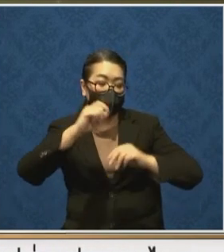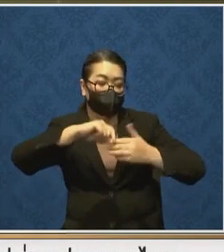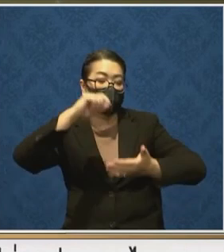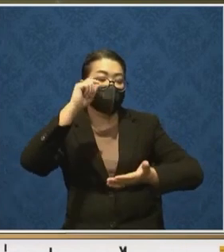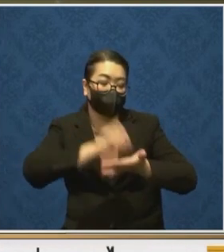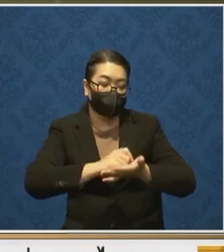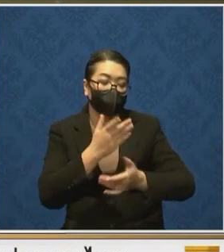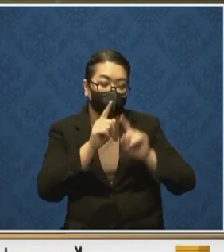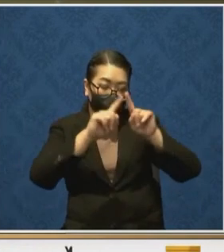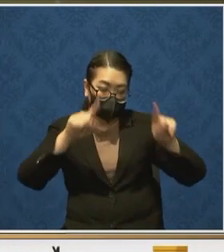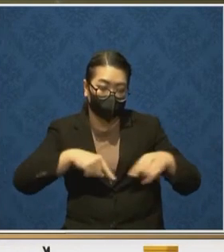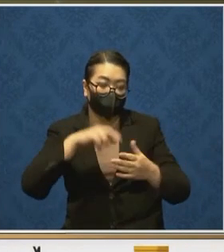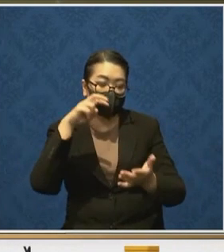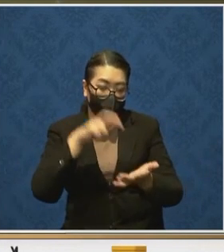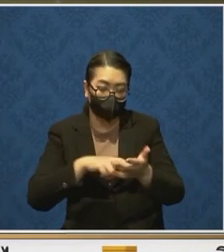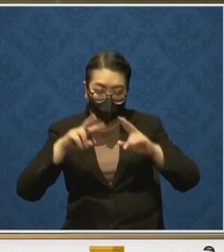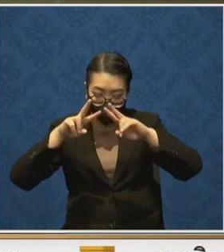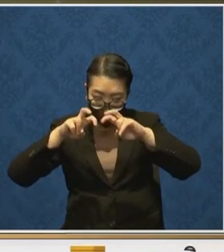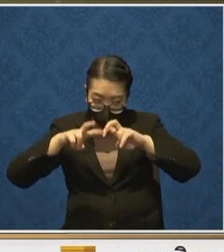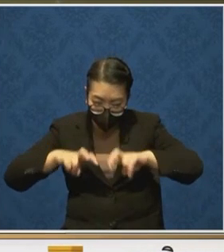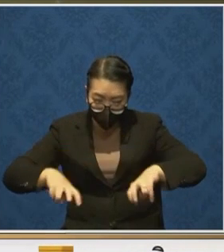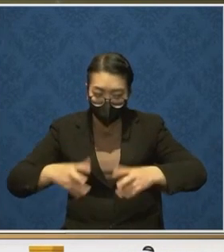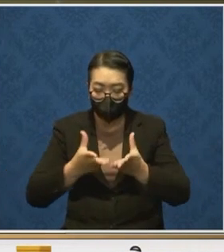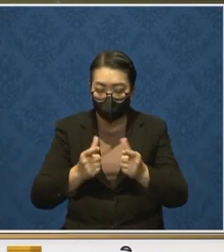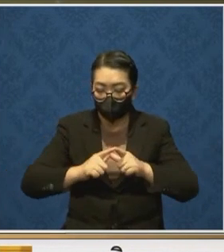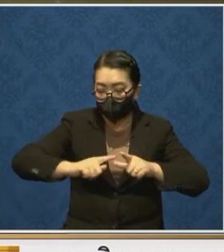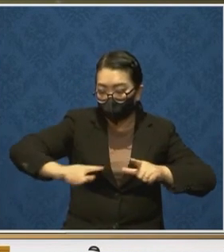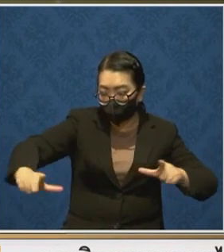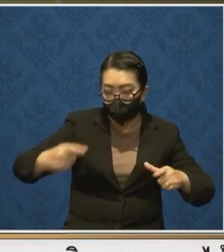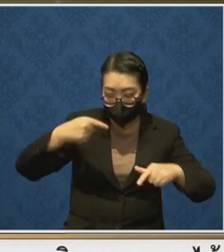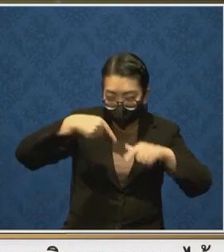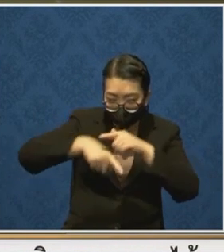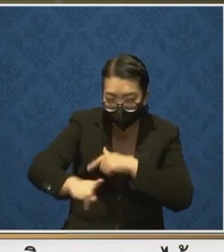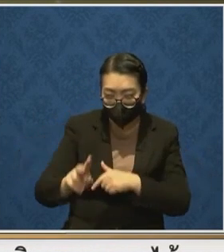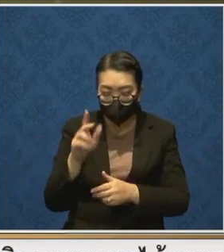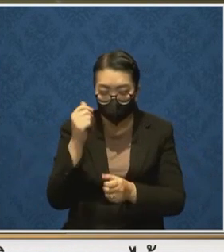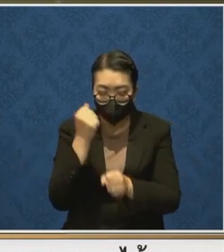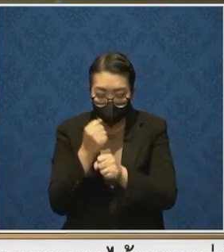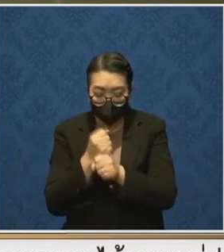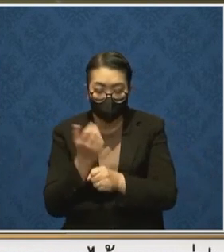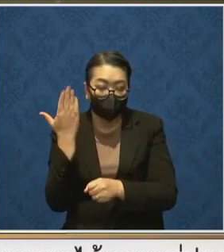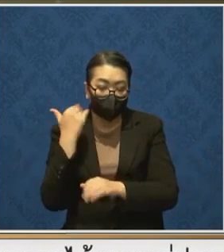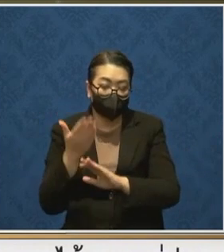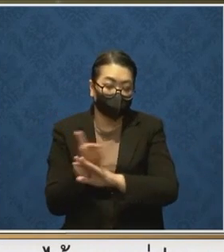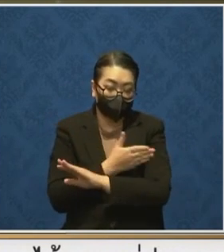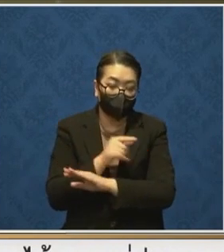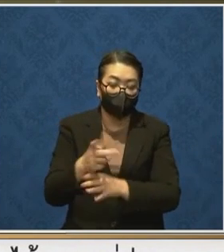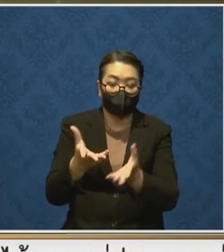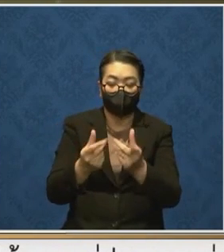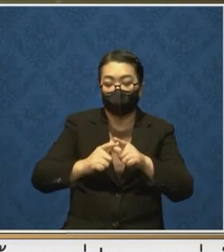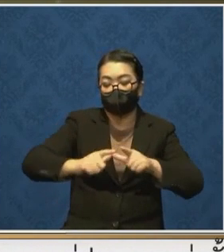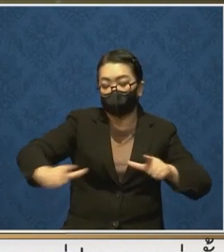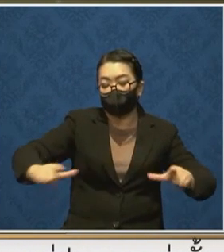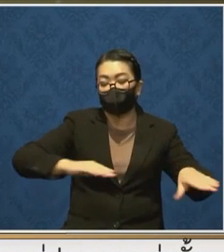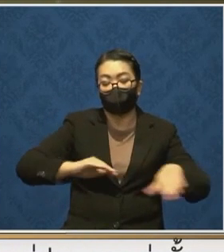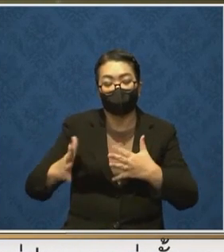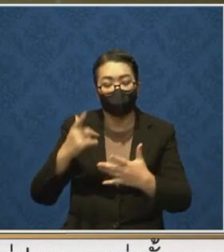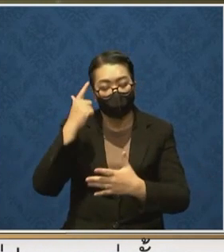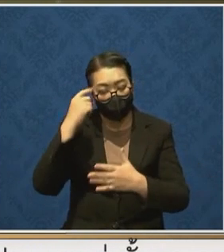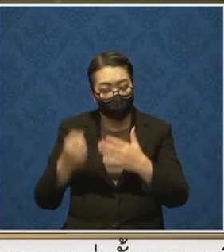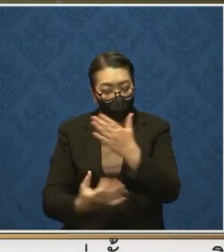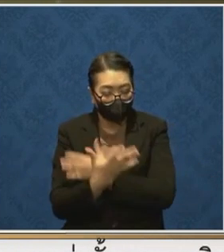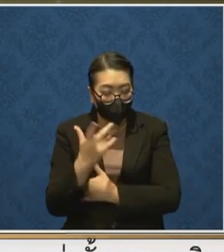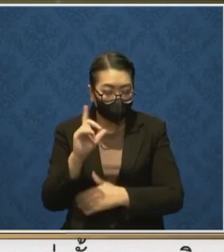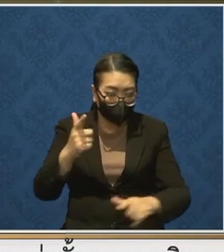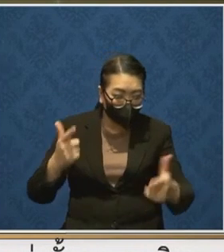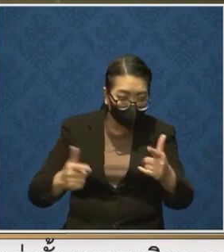ขอใบอนุญาตการสำรวจทสำคัญเพื่อให้สามารถเข้าถงพ้นที่ที่ก่อนหนานี้ไม่พ้อใช้งาน แตมีโอกาสสูงซึปาก